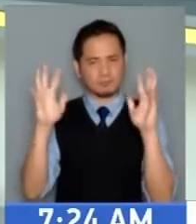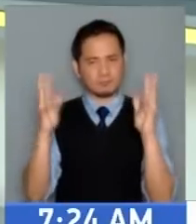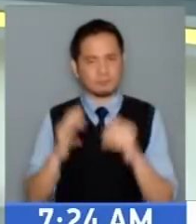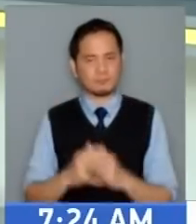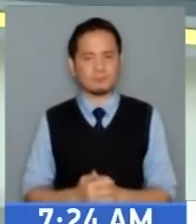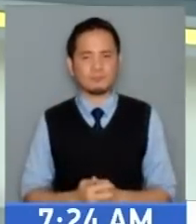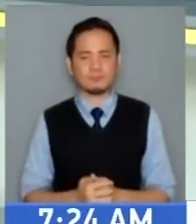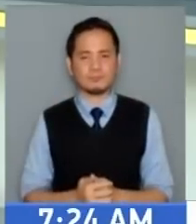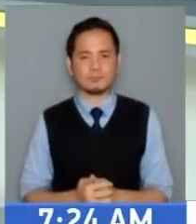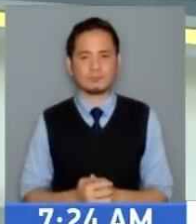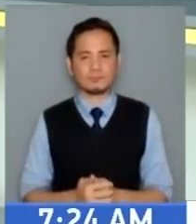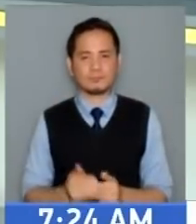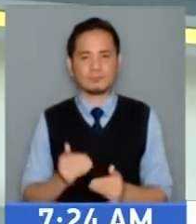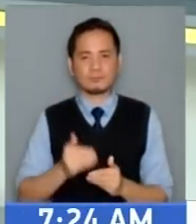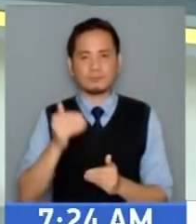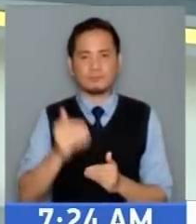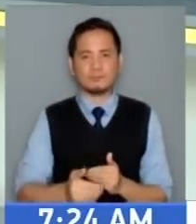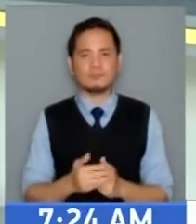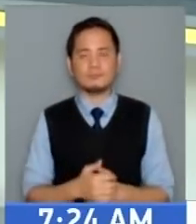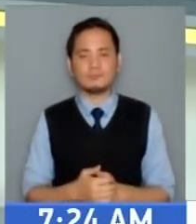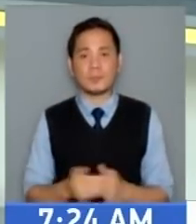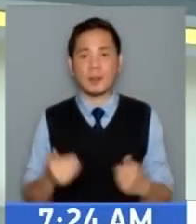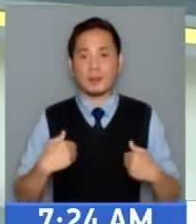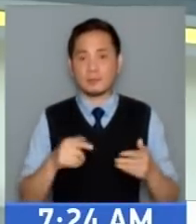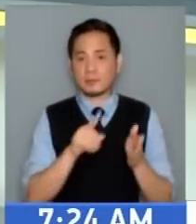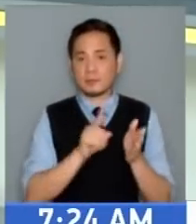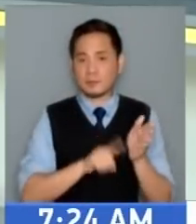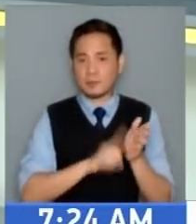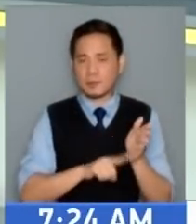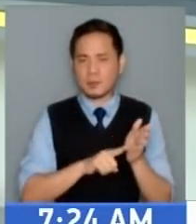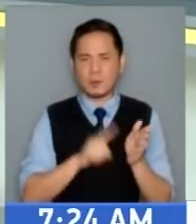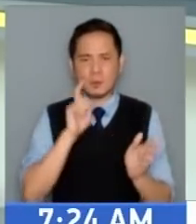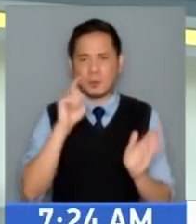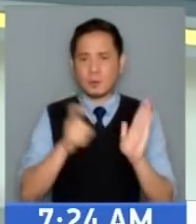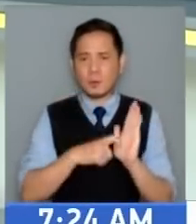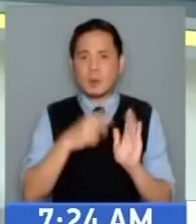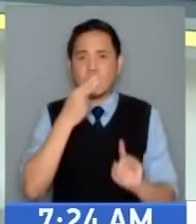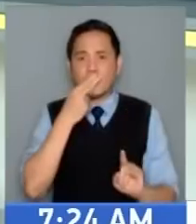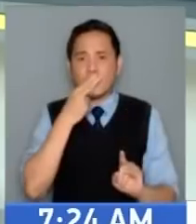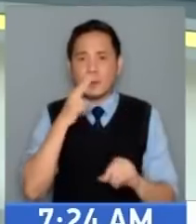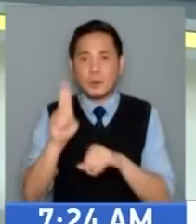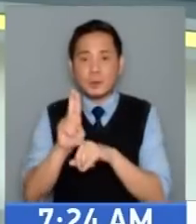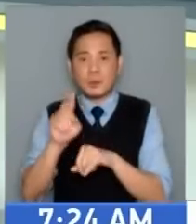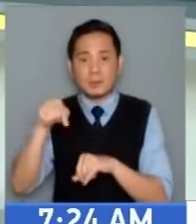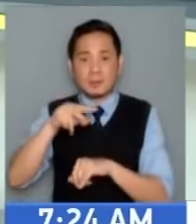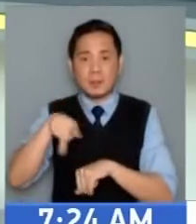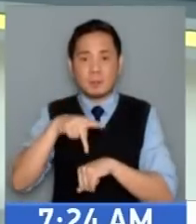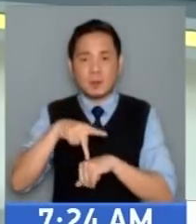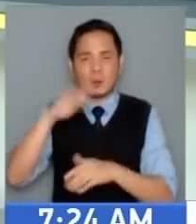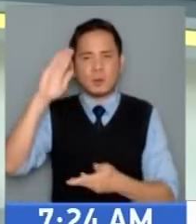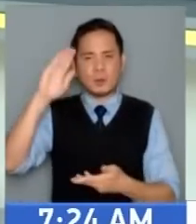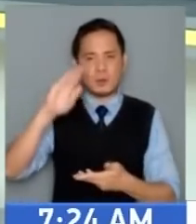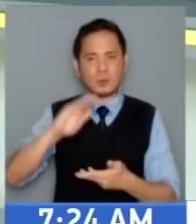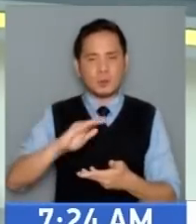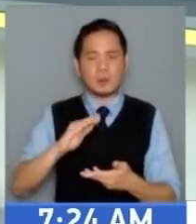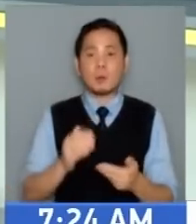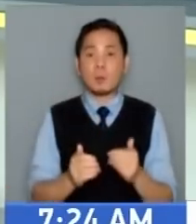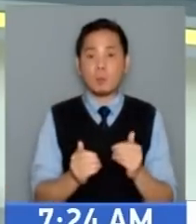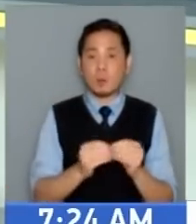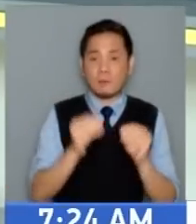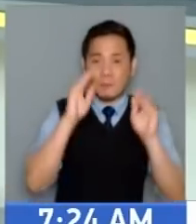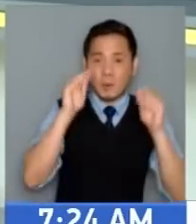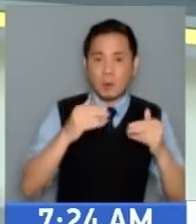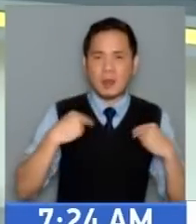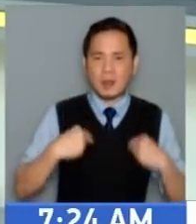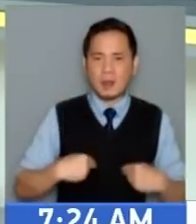Ayon sa pag-aaral, nabawasan na ang mga naninigarilyo sa Pilipinas. Ang ilan dahil sa kalusugan, ang iba naman dahil sa presyo nito.